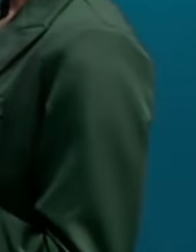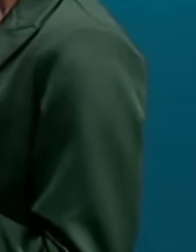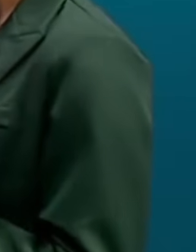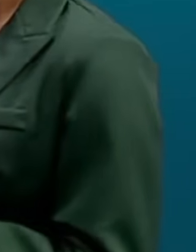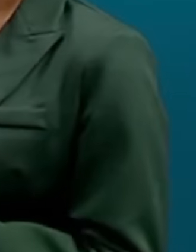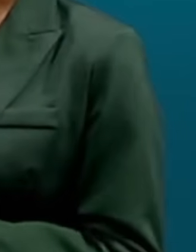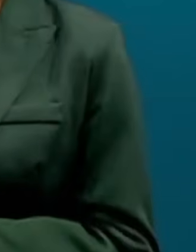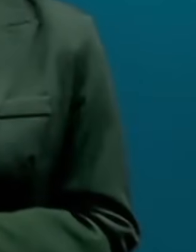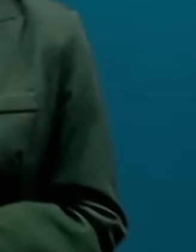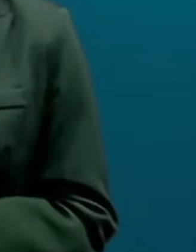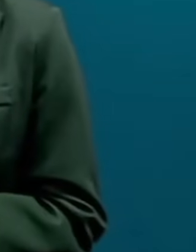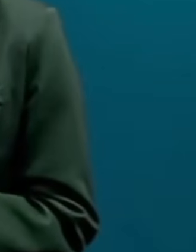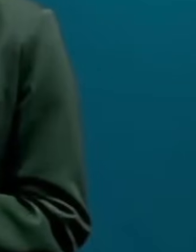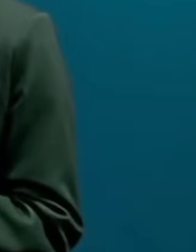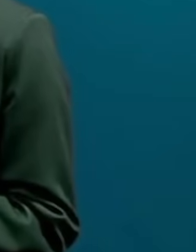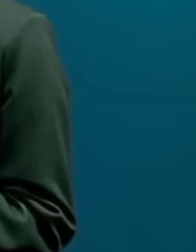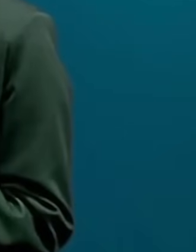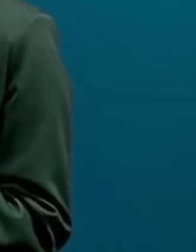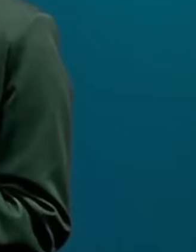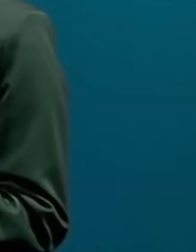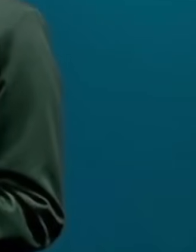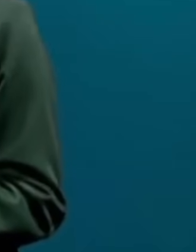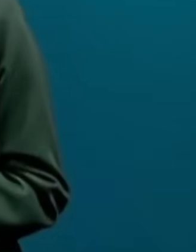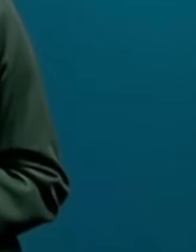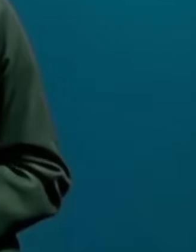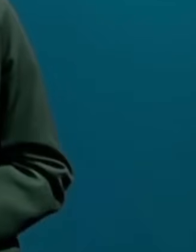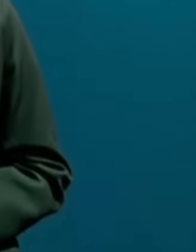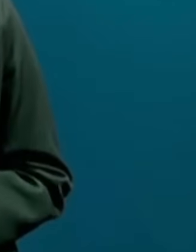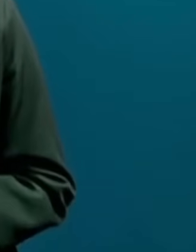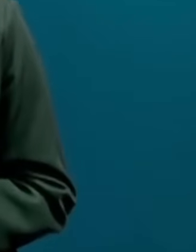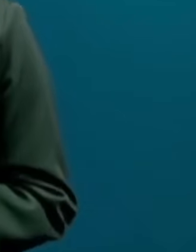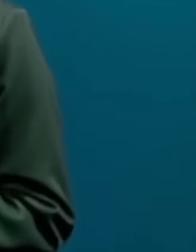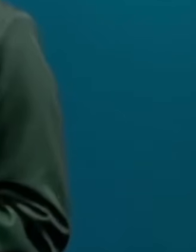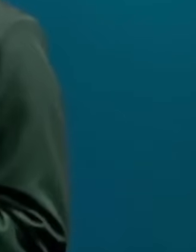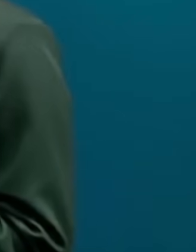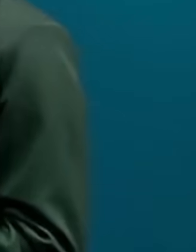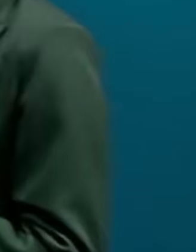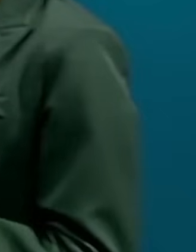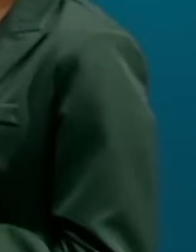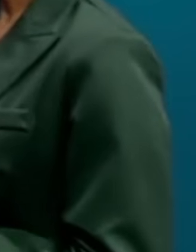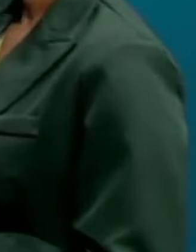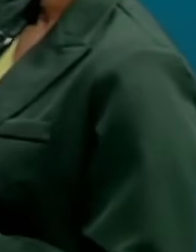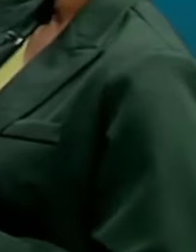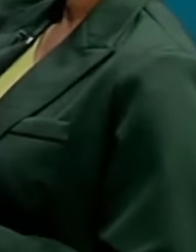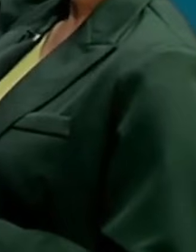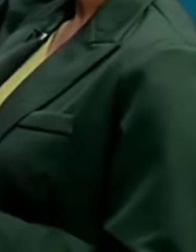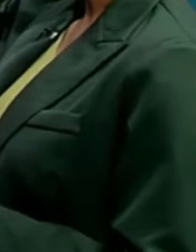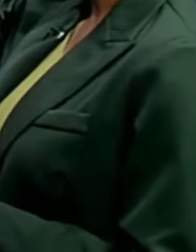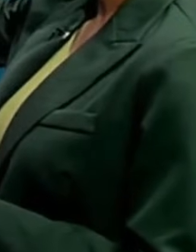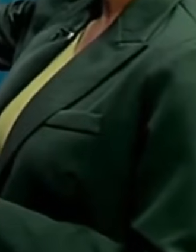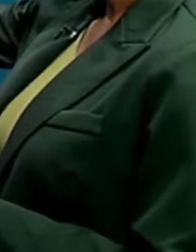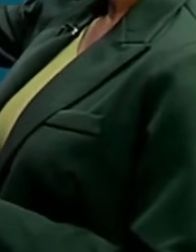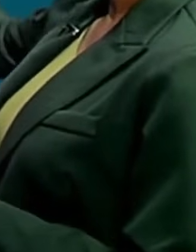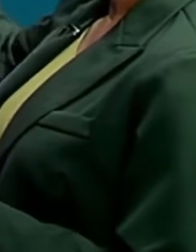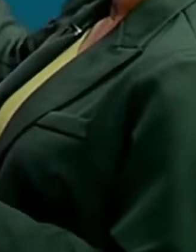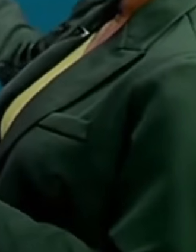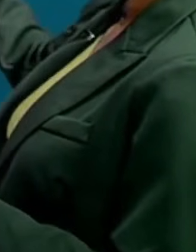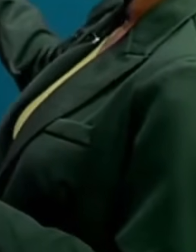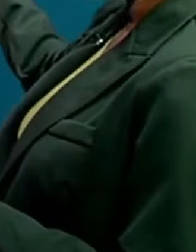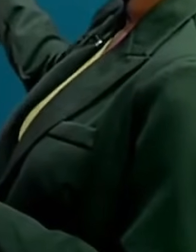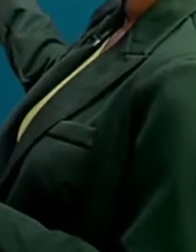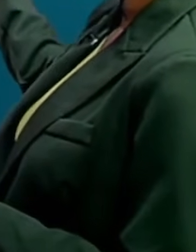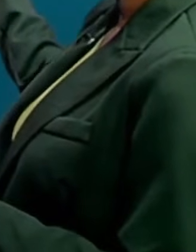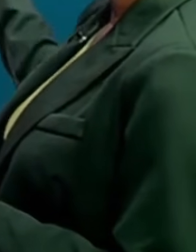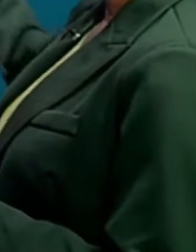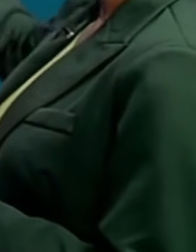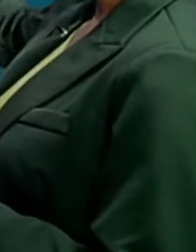KwaZulu-Natal le Gauteng le teng go tla nna le gone go nna le pula mme karolo ya Cape Town e tla nna le gone go itemogela diphefo ka moso dipula di na le gone go tselela re